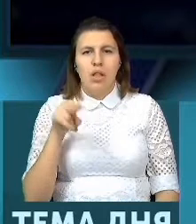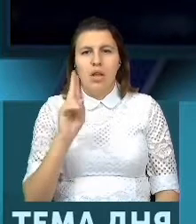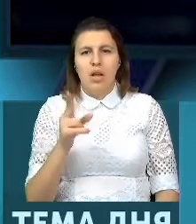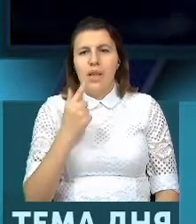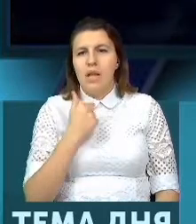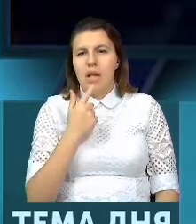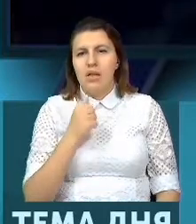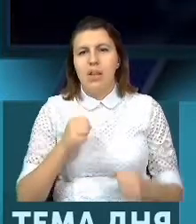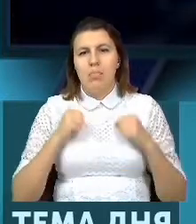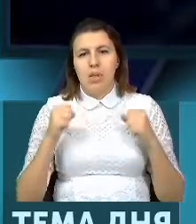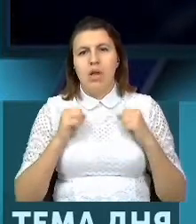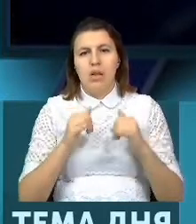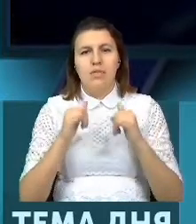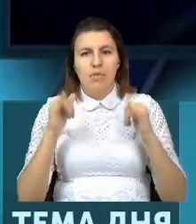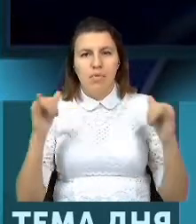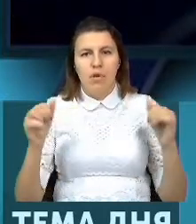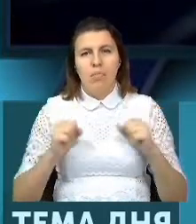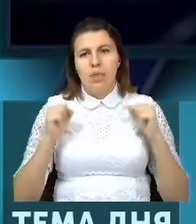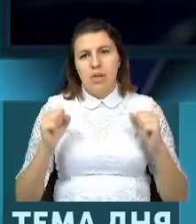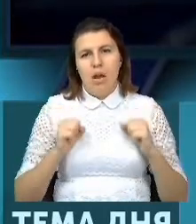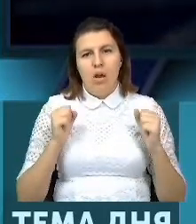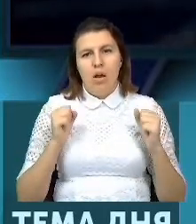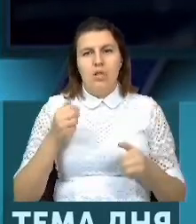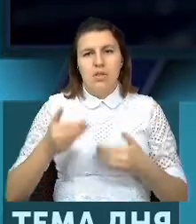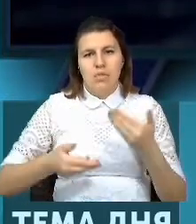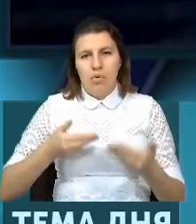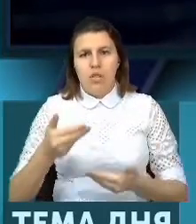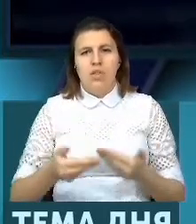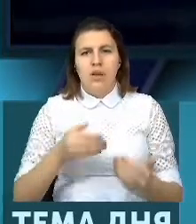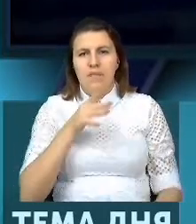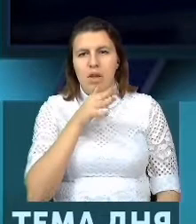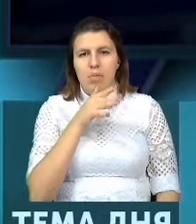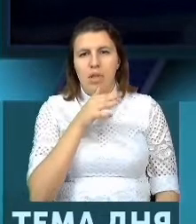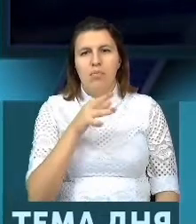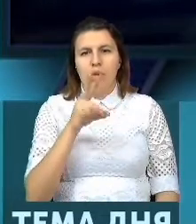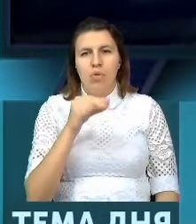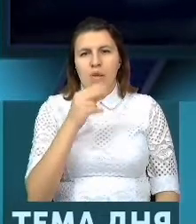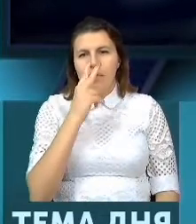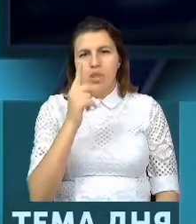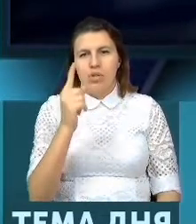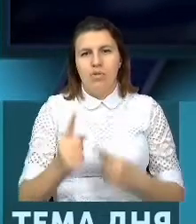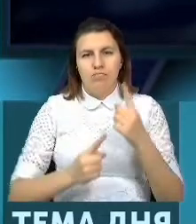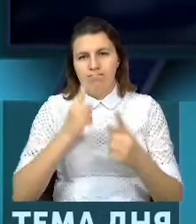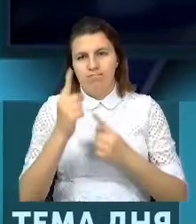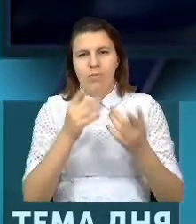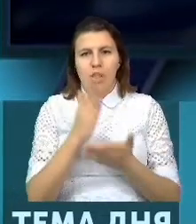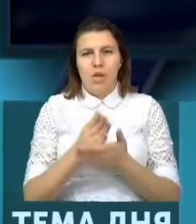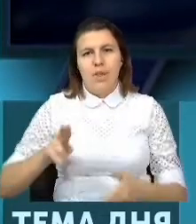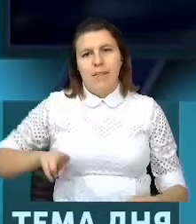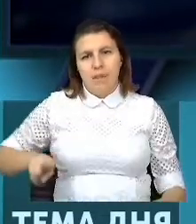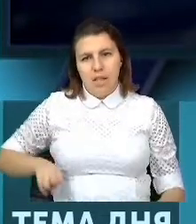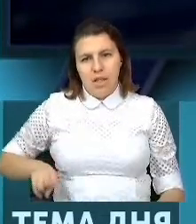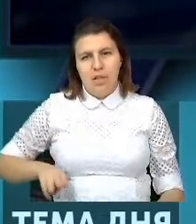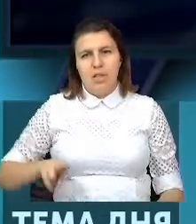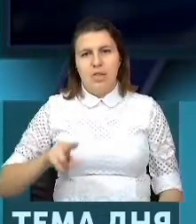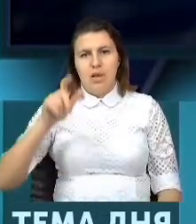развиваться. Они идут, пытаются идти в ногу со временем. И я вижу, что у них есть прогресс. У них очень хорошая директриса, Анна Лесная. Она